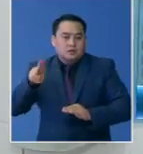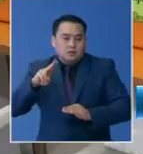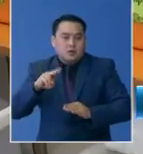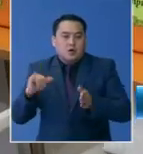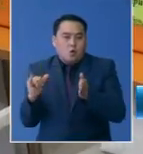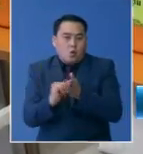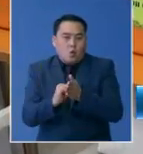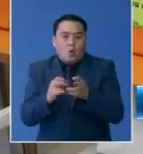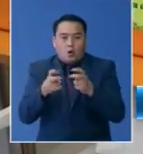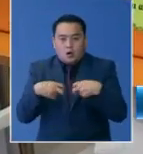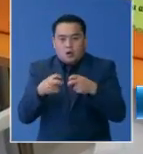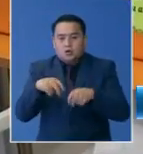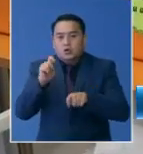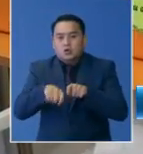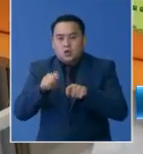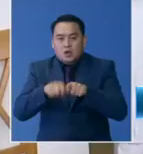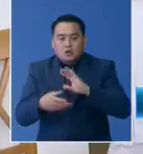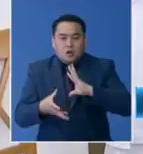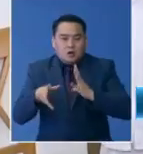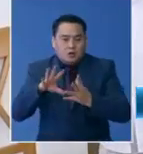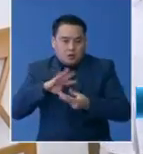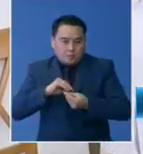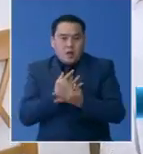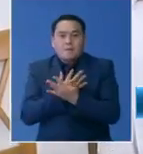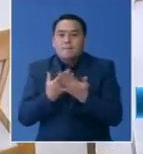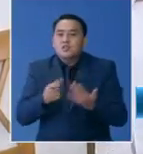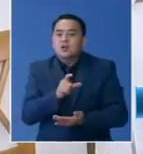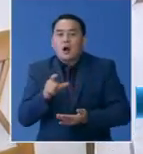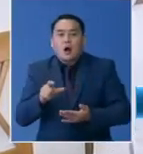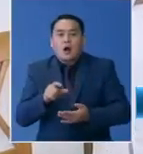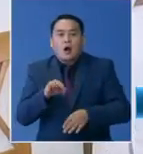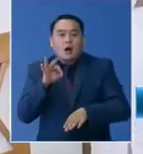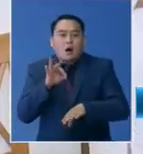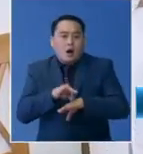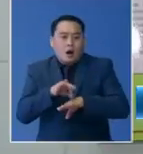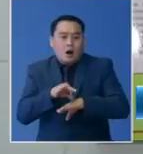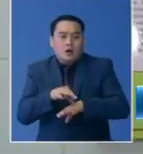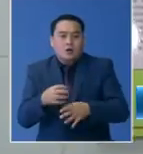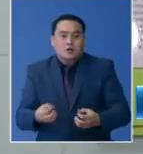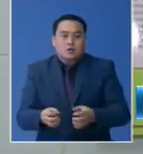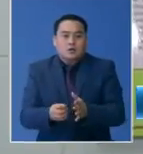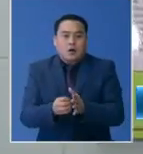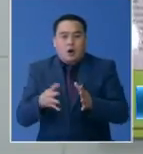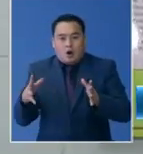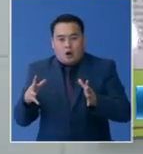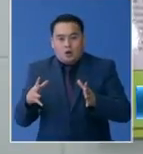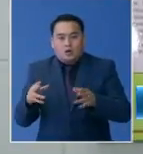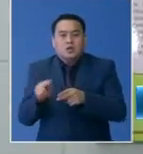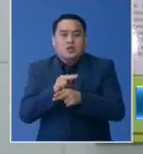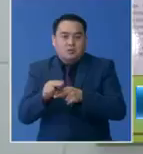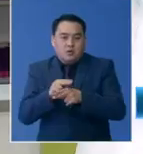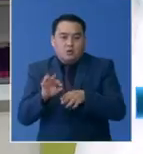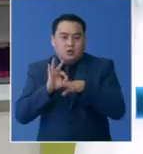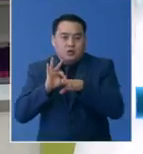қойылған. Скринингтік тексеру жұмыстарының нәтижесінде бірнеше адамнан қатерлі ісік ауру анықталып, ерте бастан емдеуге